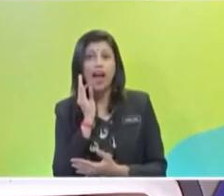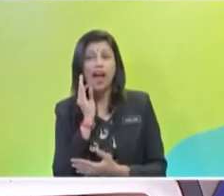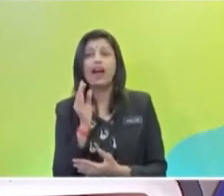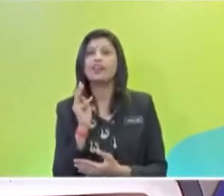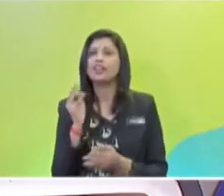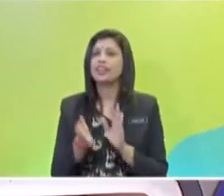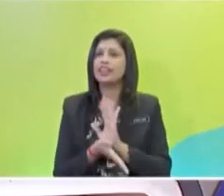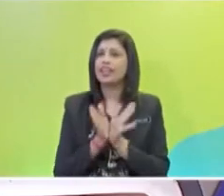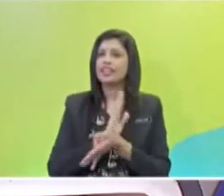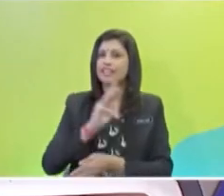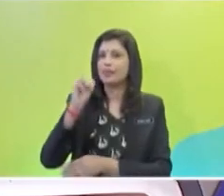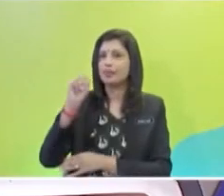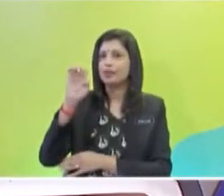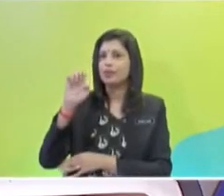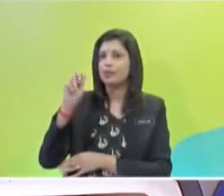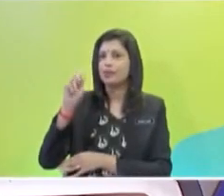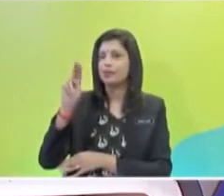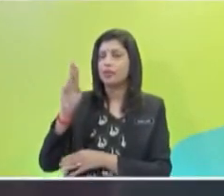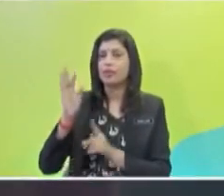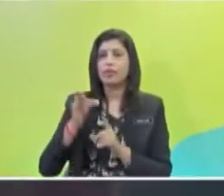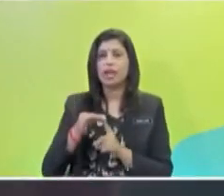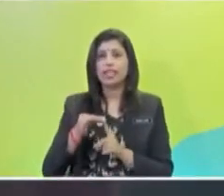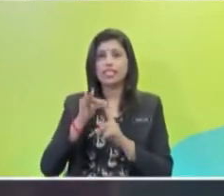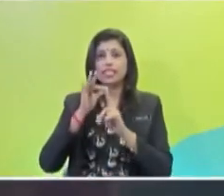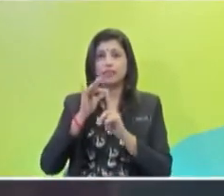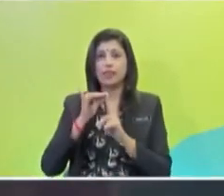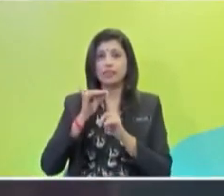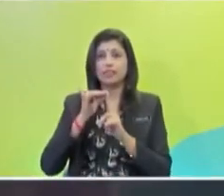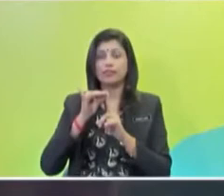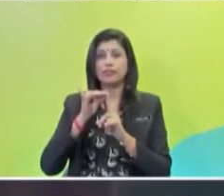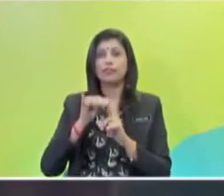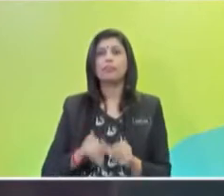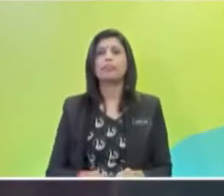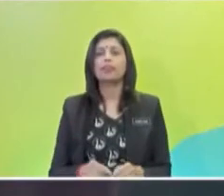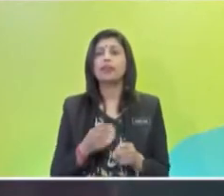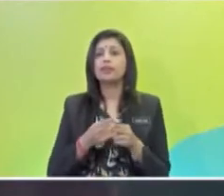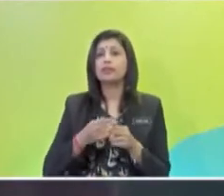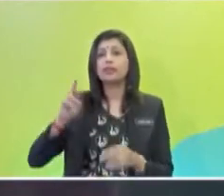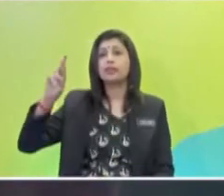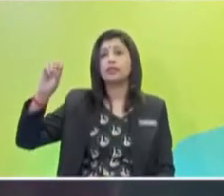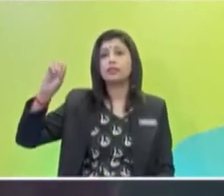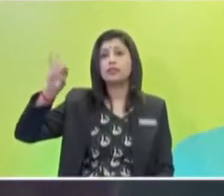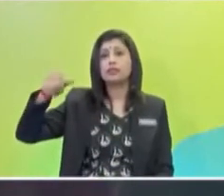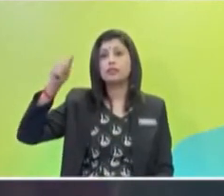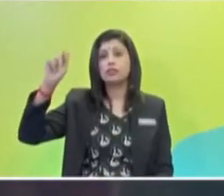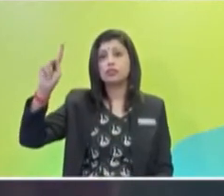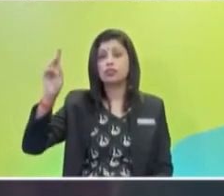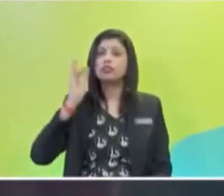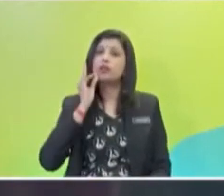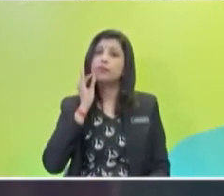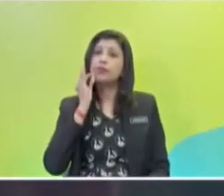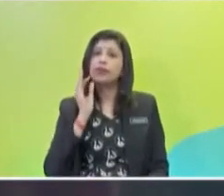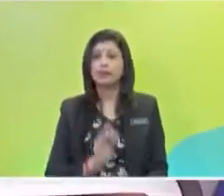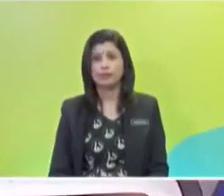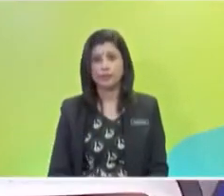istimewa, iaitu rojak buah. Rojak buah. Dah boleh makan ke cikgu rojak buah ni? Sebenarnya rojak buah ni, kalau kita tak jadikan rojak